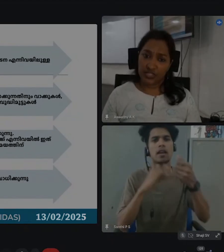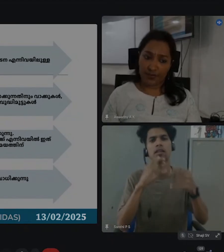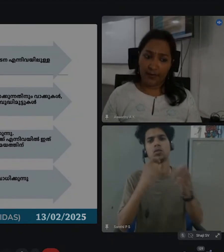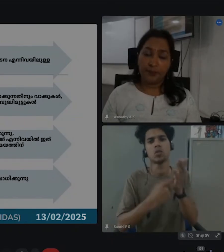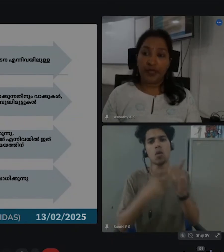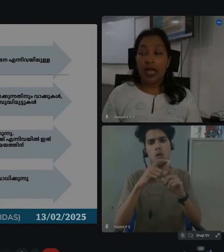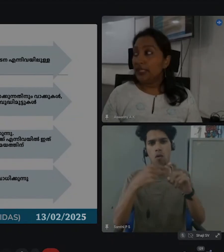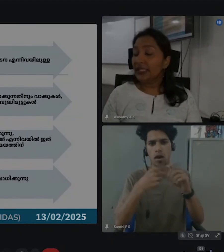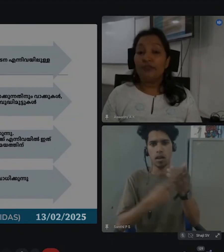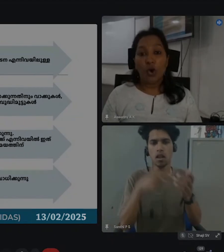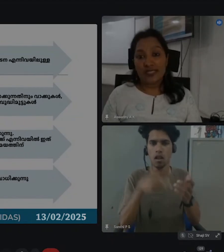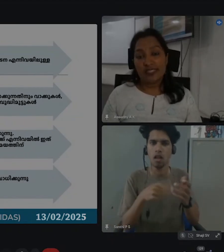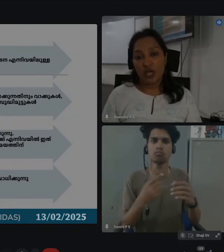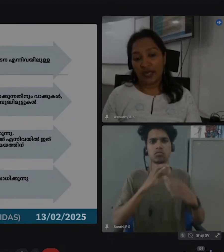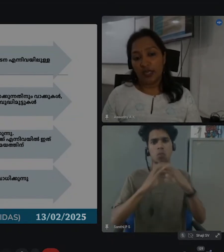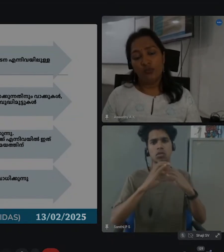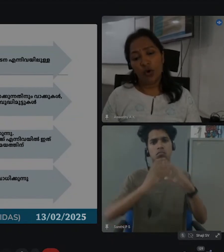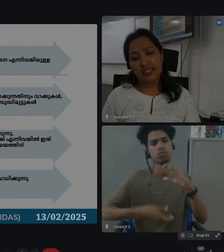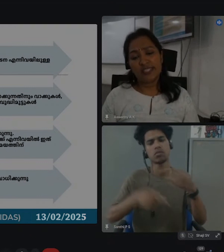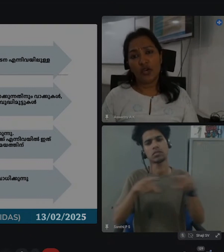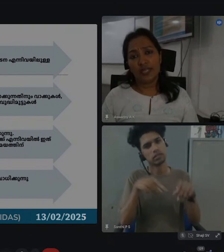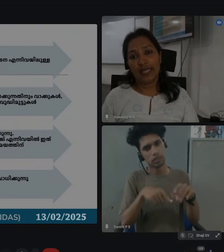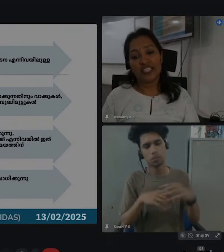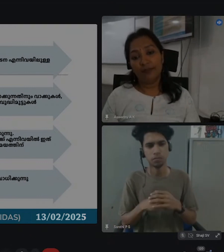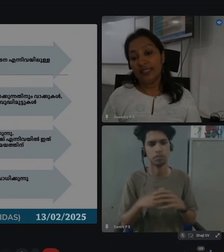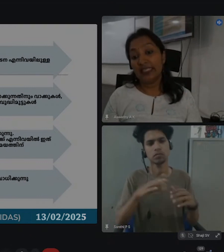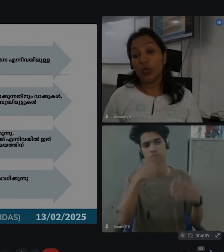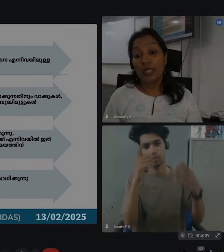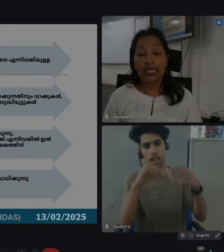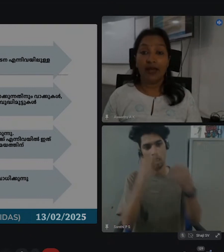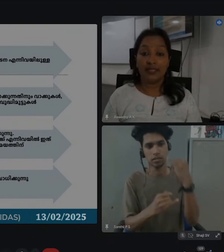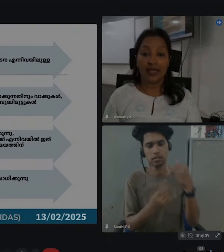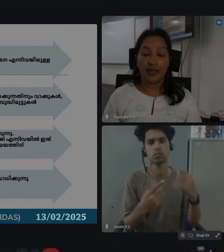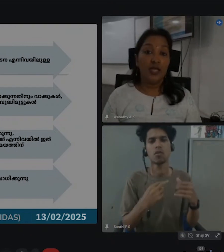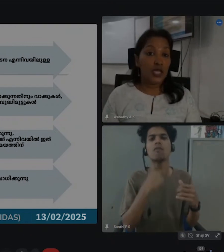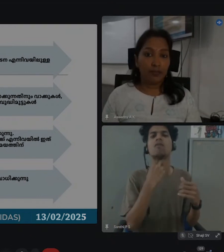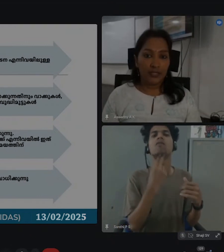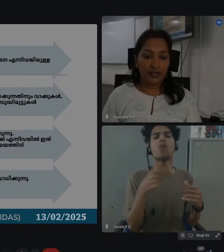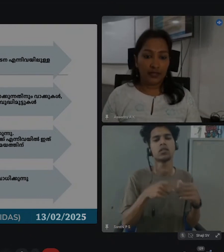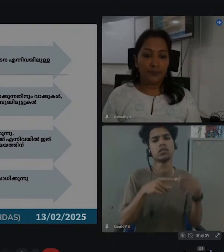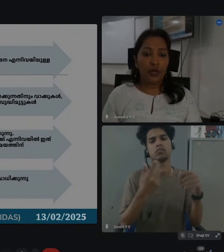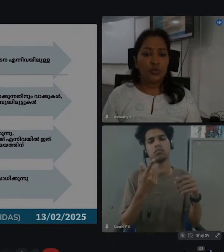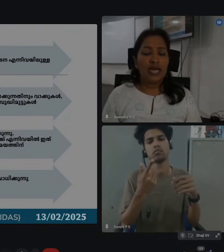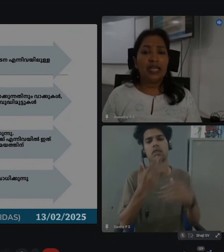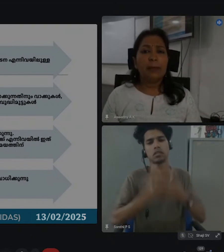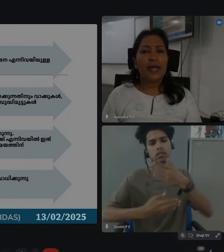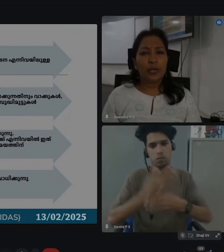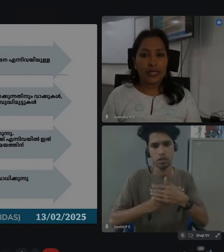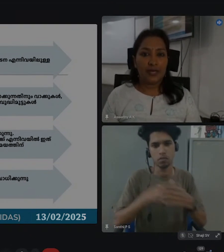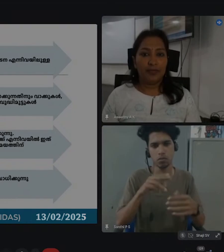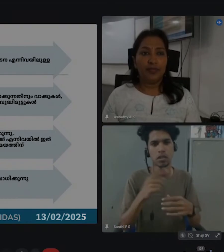ഒരു പ്രശ്നമാണ്. അടുത്തതായി വോയിസ് ഡിസോർഡർ ആണ്. വോയിസ് ഡിസോർഡർ എന്നാൽ ശബ്ദത്തിന്റെ ഗുണനിലവാരത്തെയാണ് ഇത് ബാധിക്കുന്നത്.